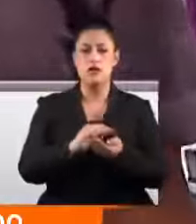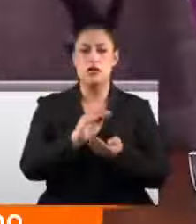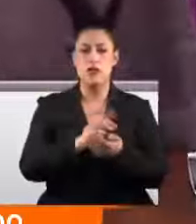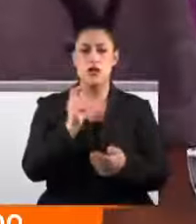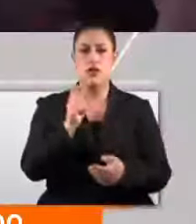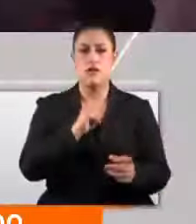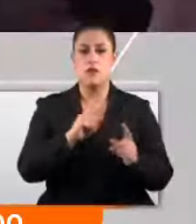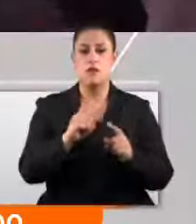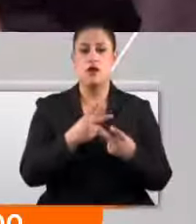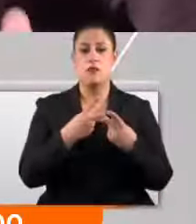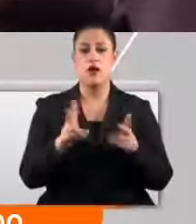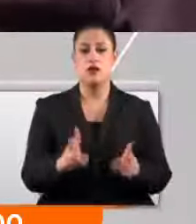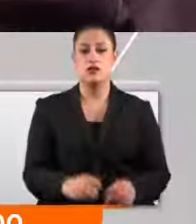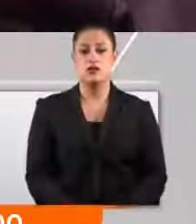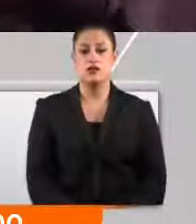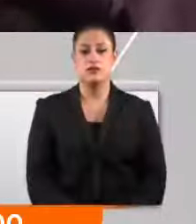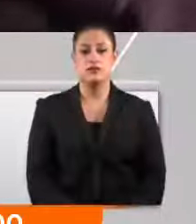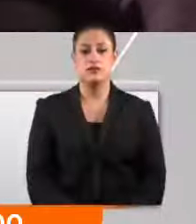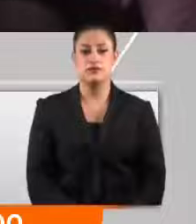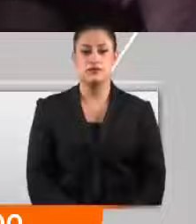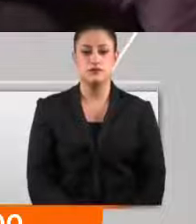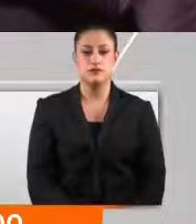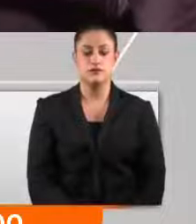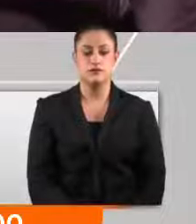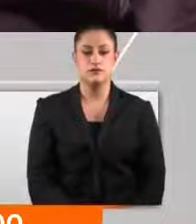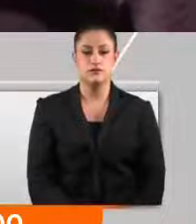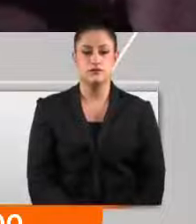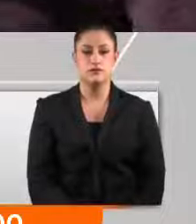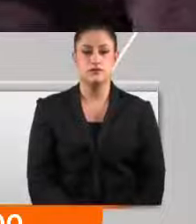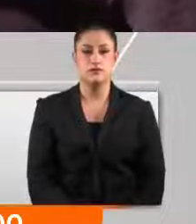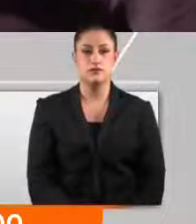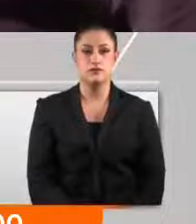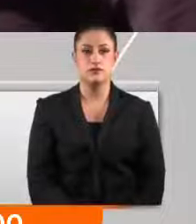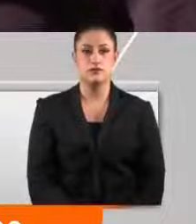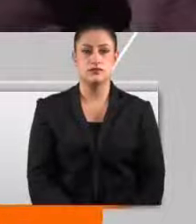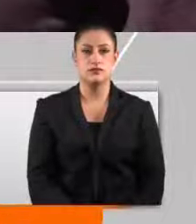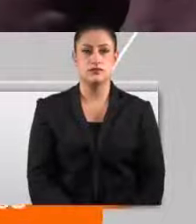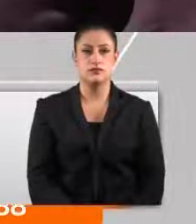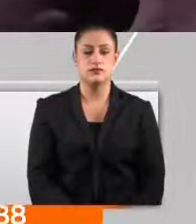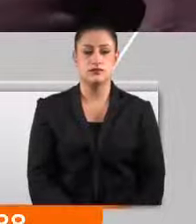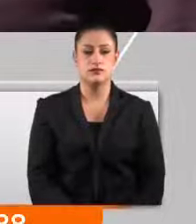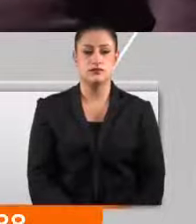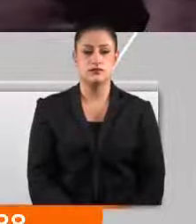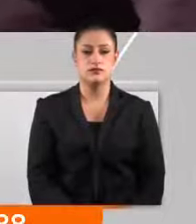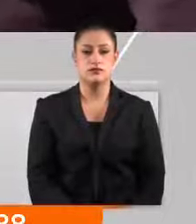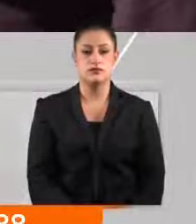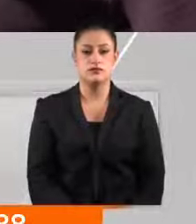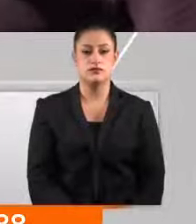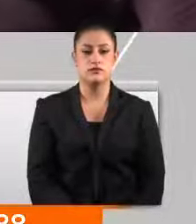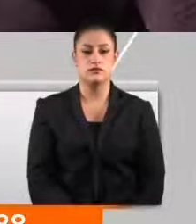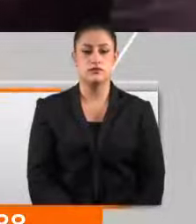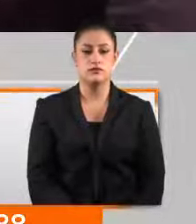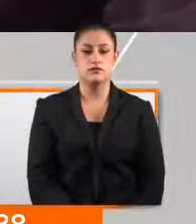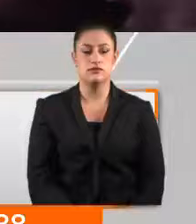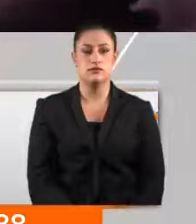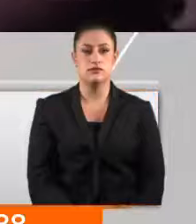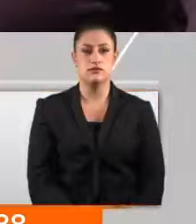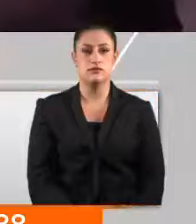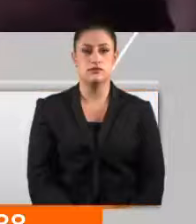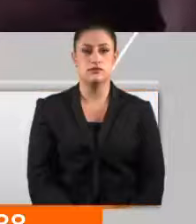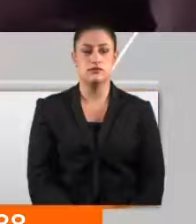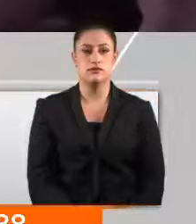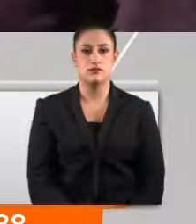davası açtı. Oğlum henüz reşit olmadığı için benim yanımda kaldı, benim yanımda okudu. Velayet annesinin olmasına rağmen. Oğlum